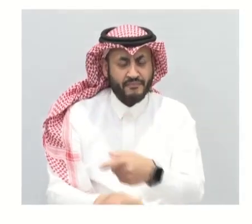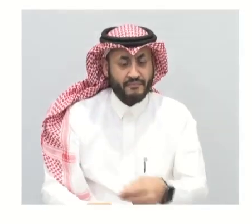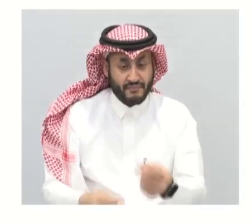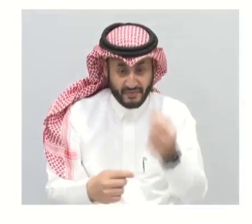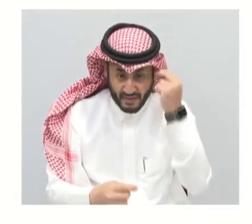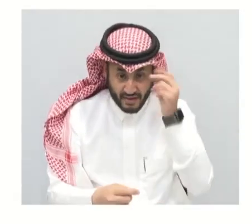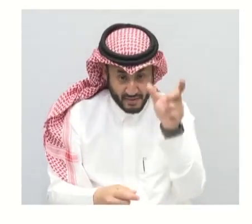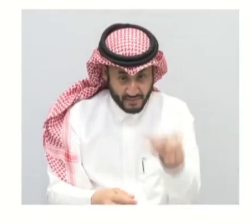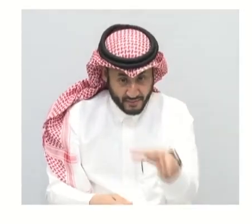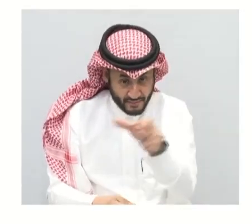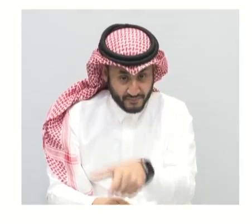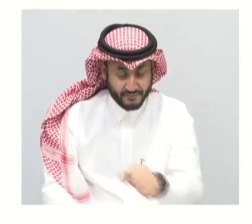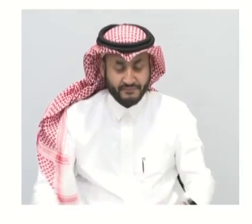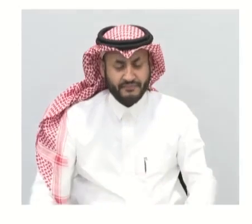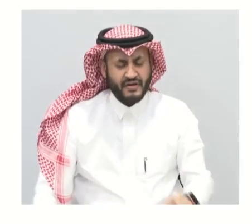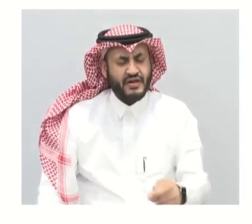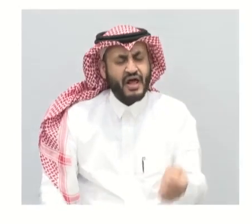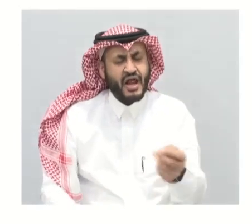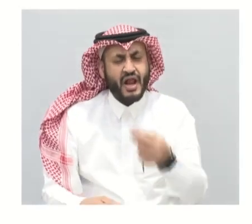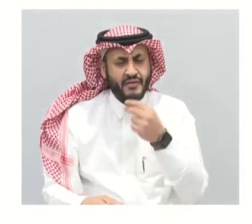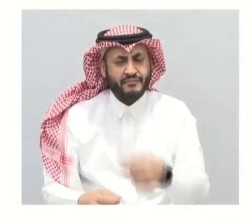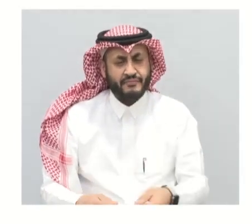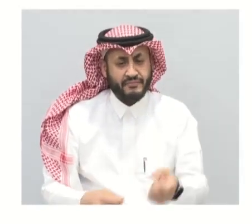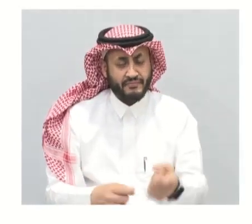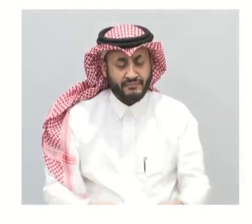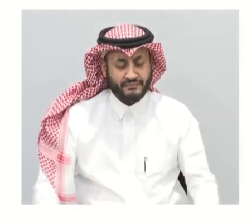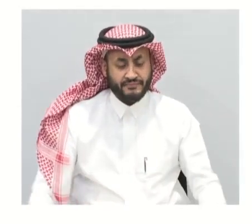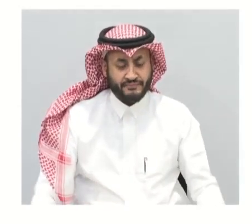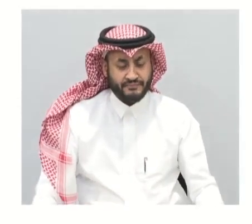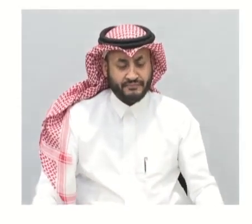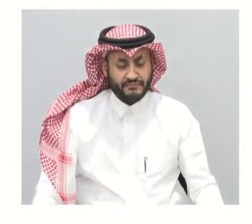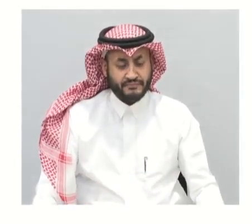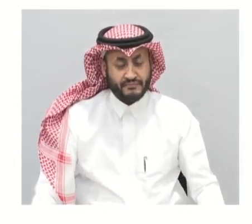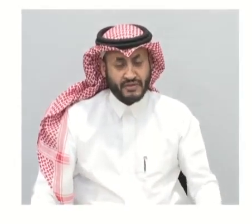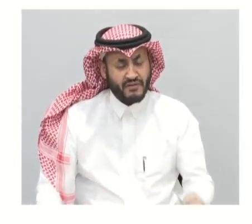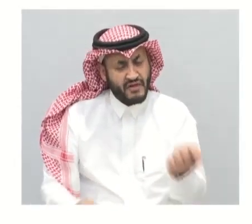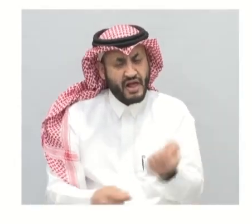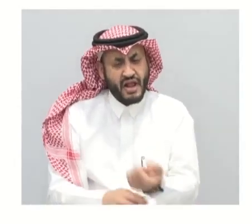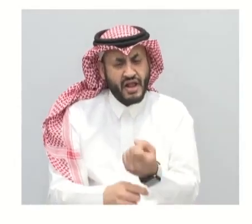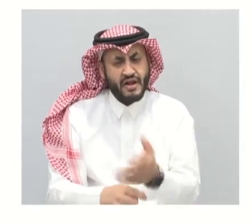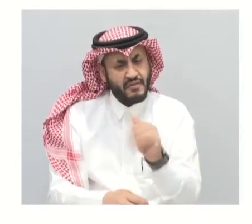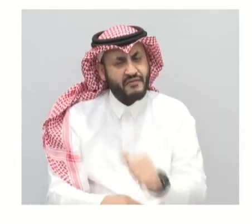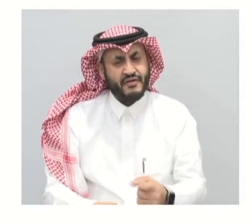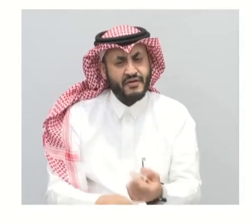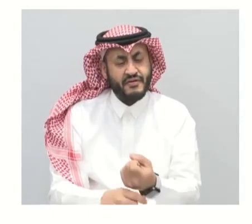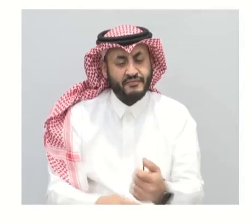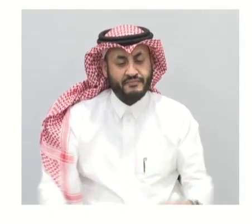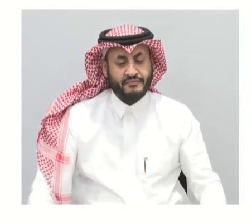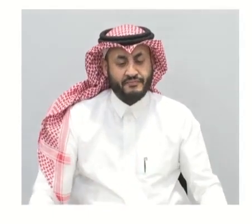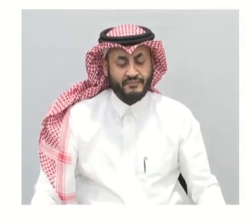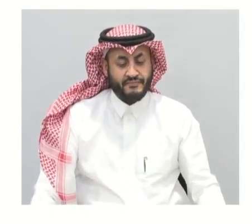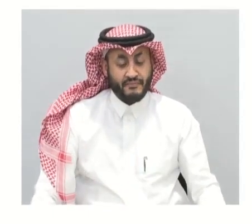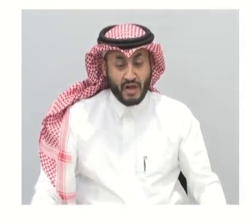سوف هنا لا تعملون بزراعه بمواد اكبر نظرا لعدم وجود مواد زراعيه ولكن